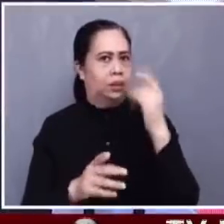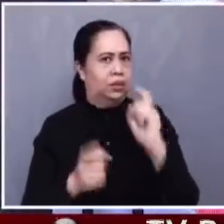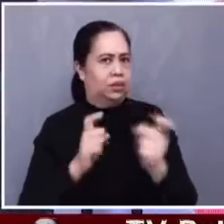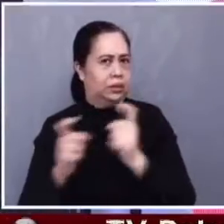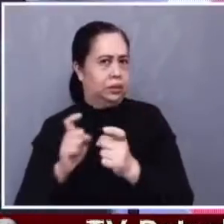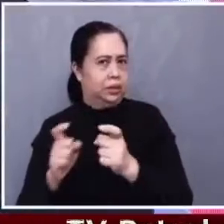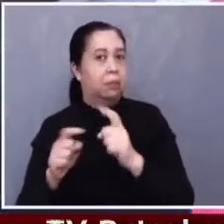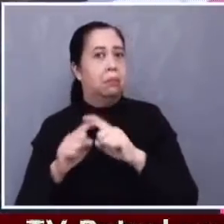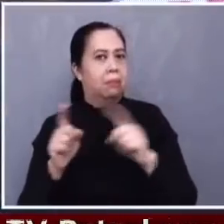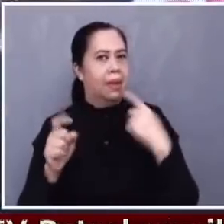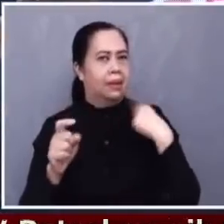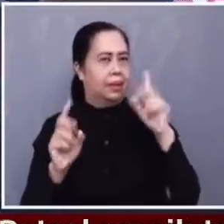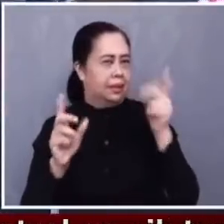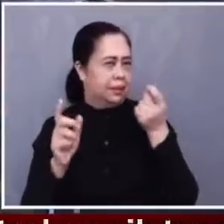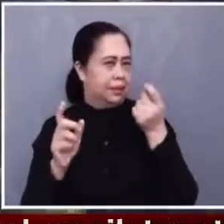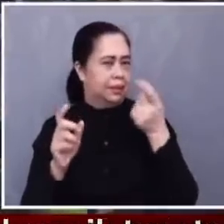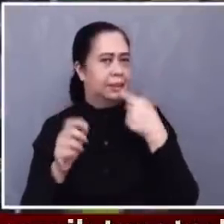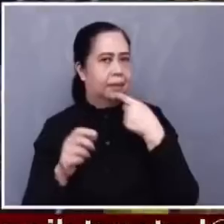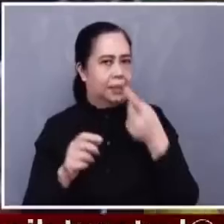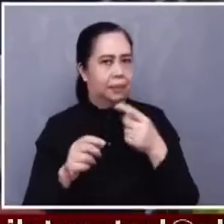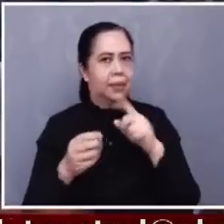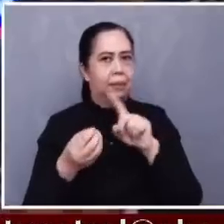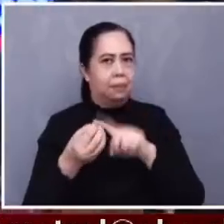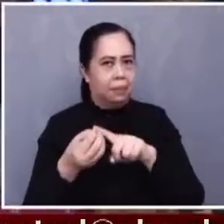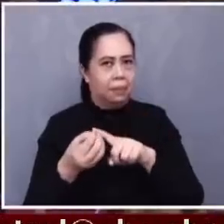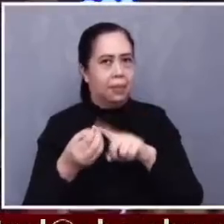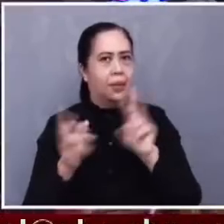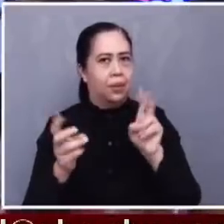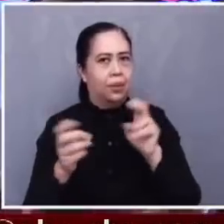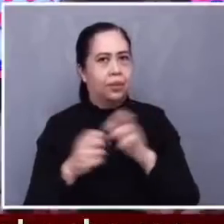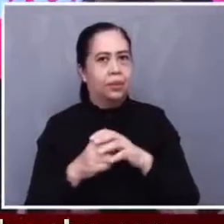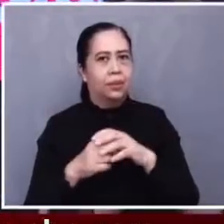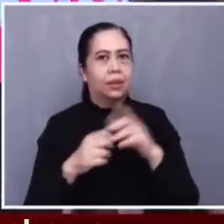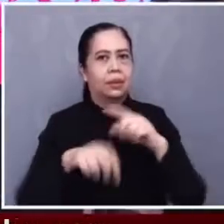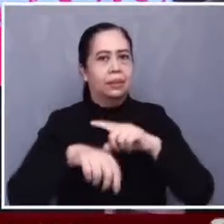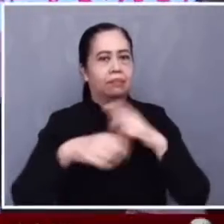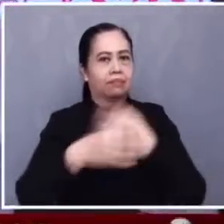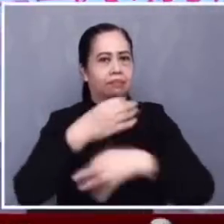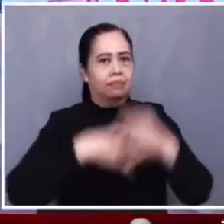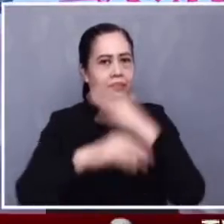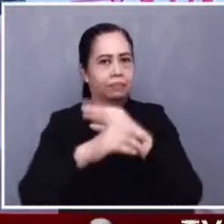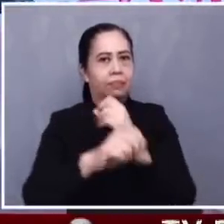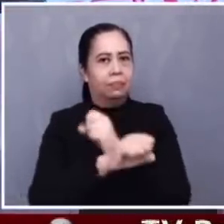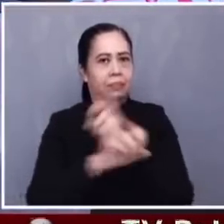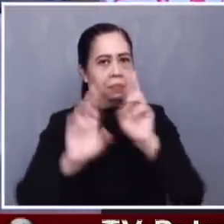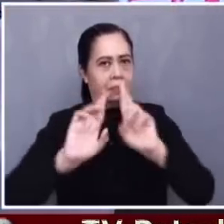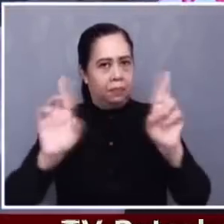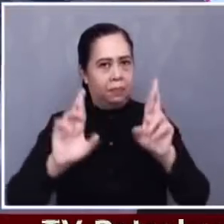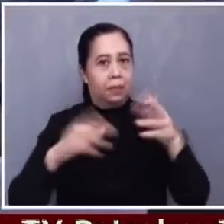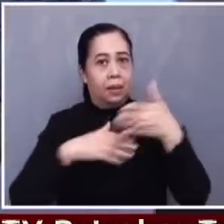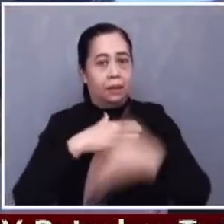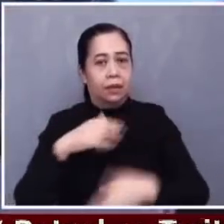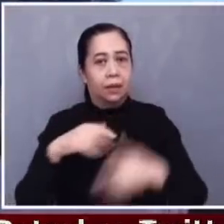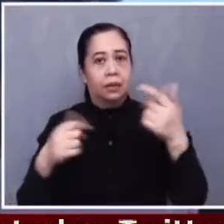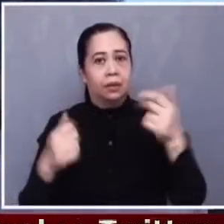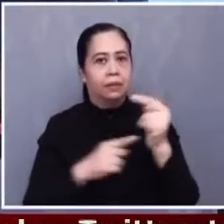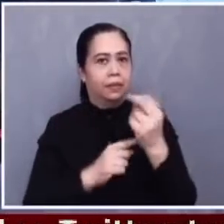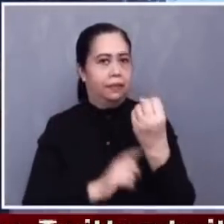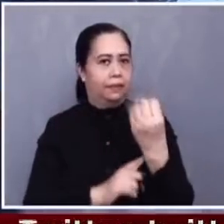may pahapyaw naman siyang sinabi patungkol sa period of substitution na nakatakdang matapos sa